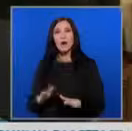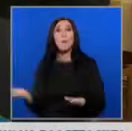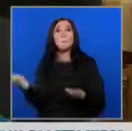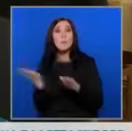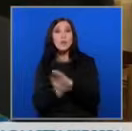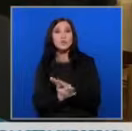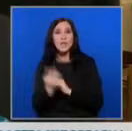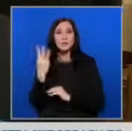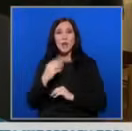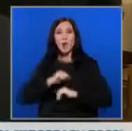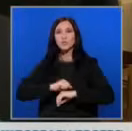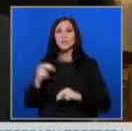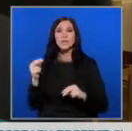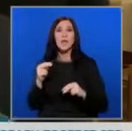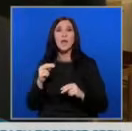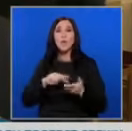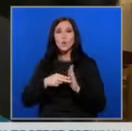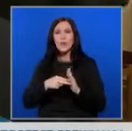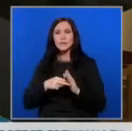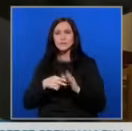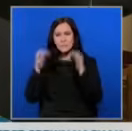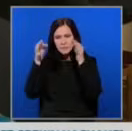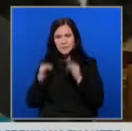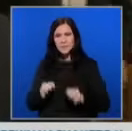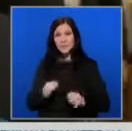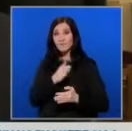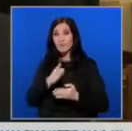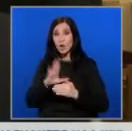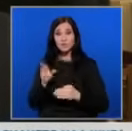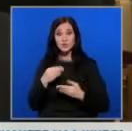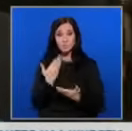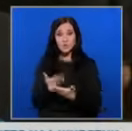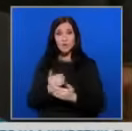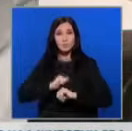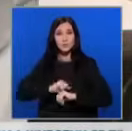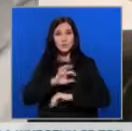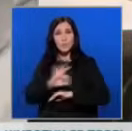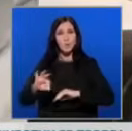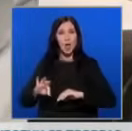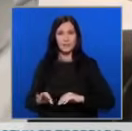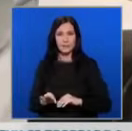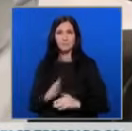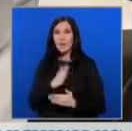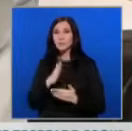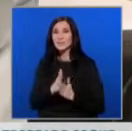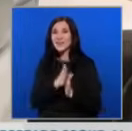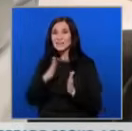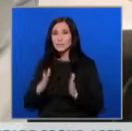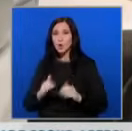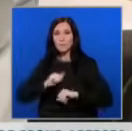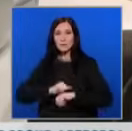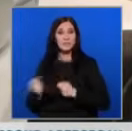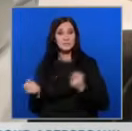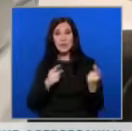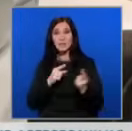3 общинските проекти да се прецизират финално всички подадени общински проекти. Последният срок за кметовете да